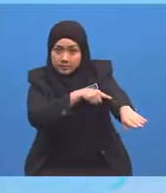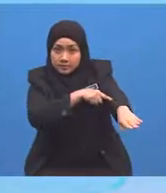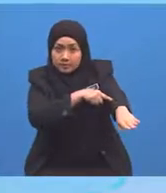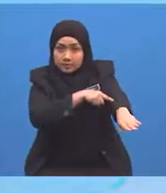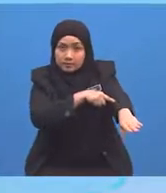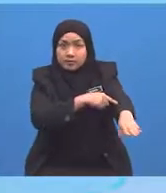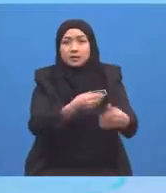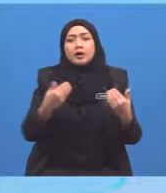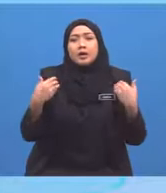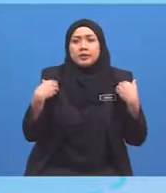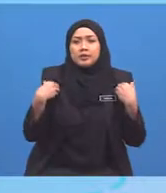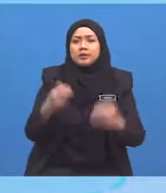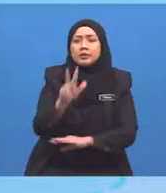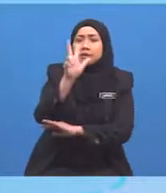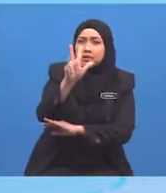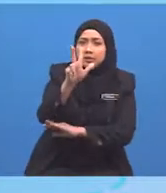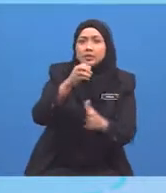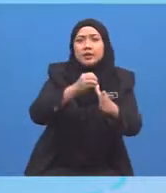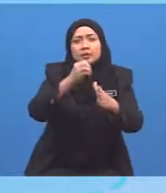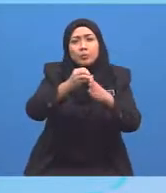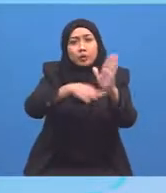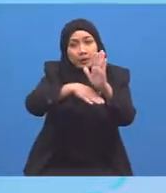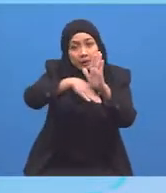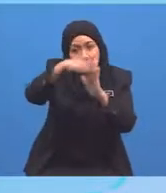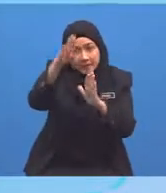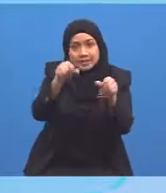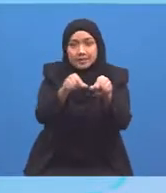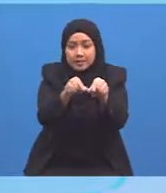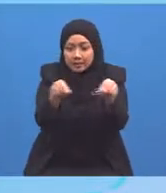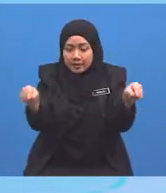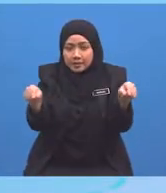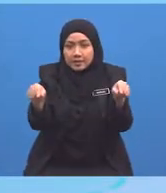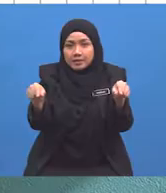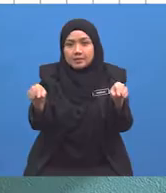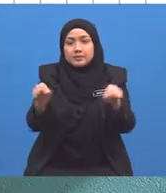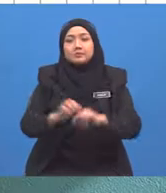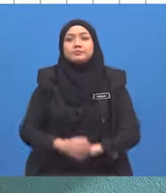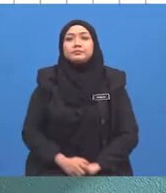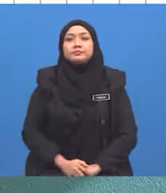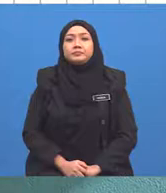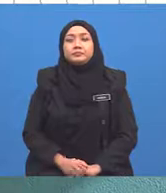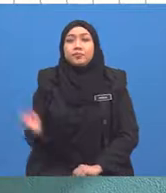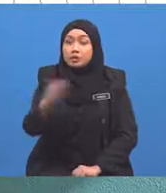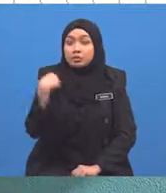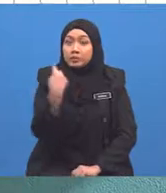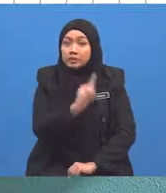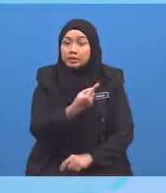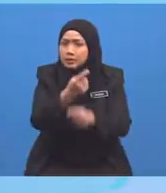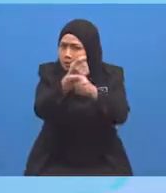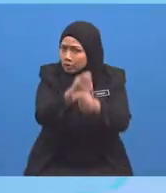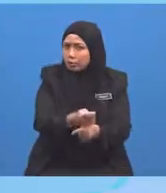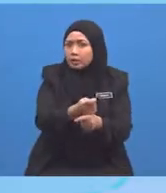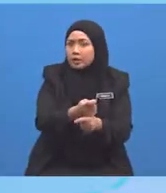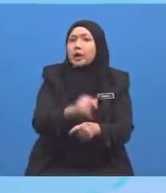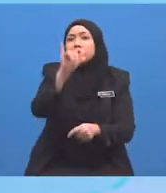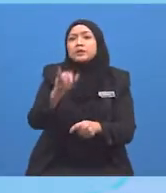daripada tiga atau lebih garis lurus. Jom kita tentukan